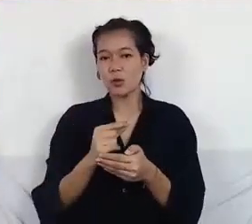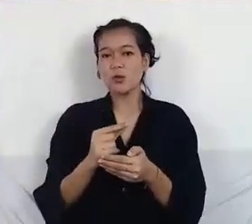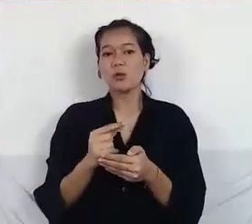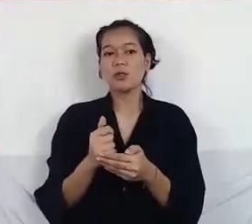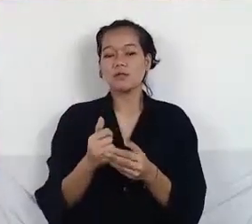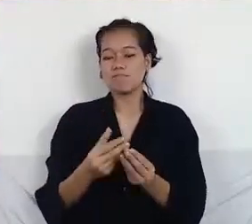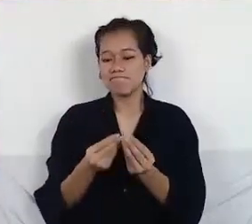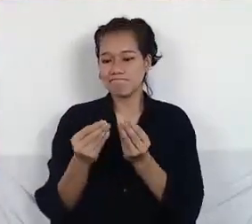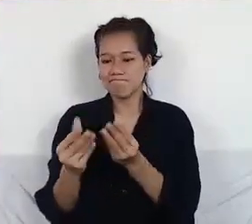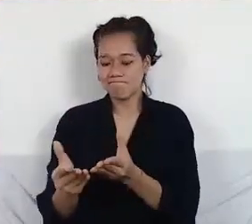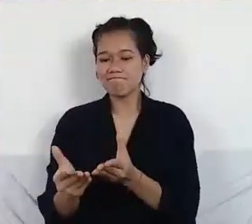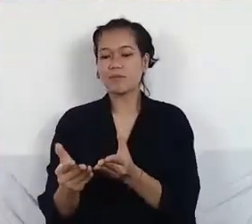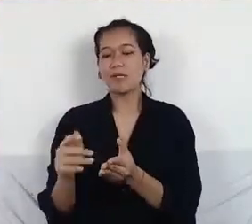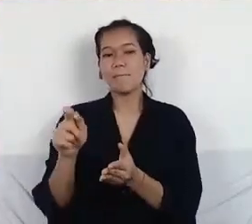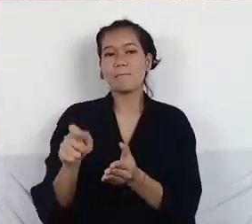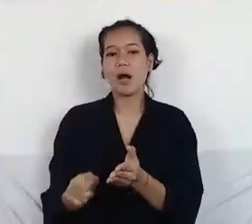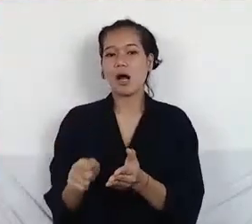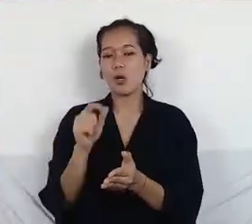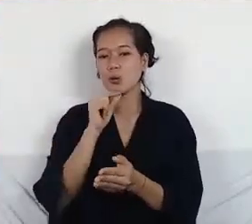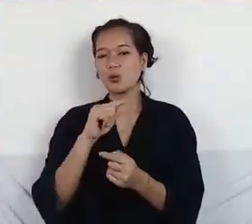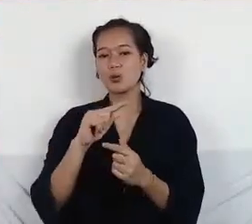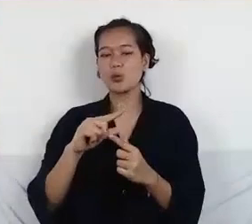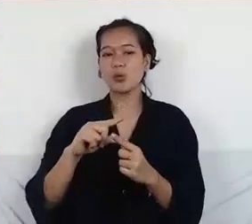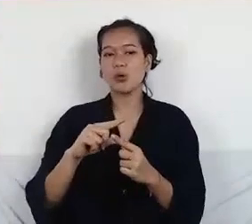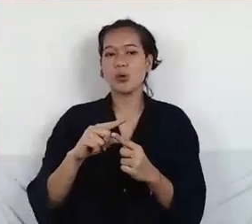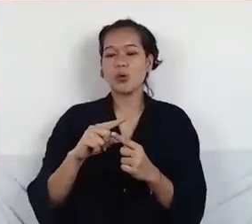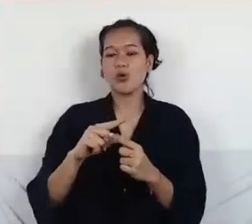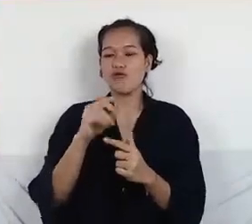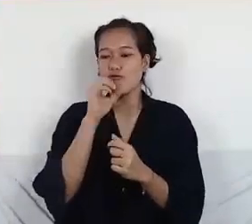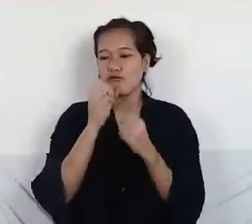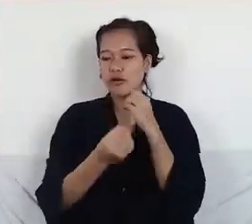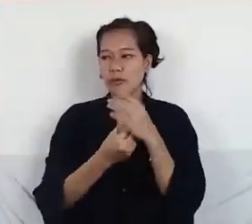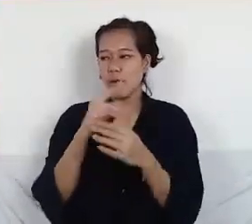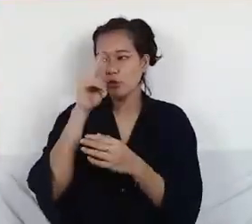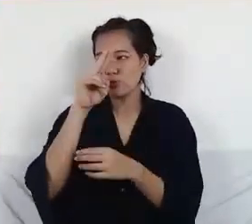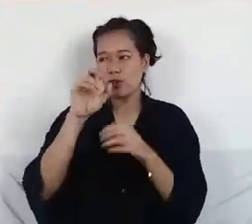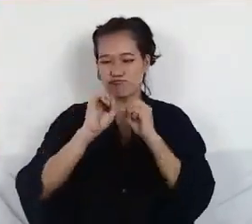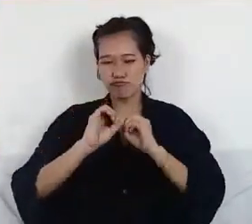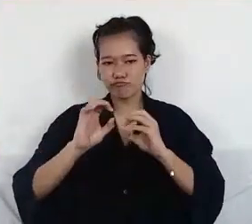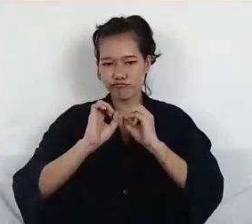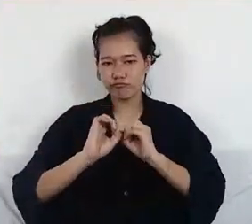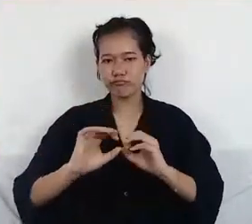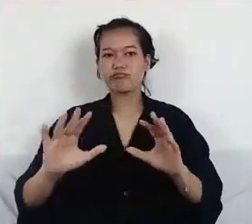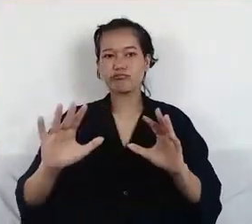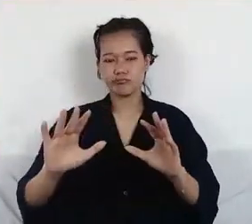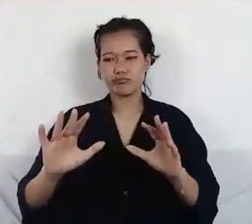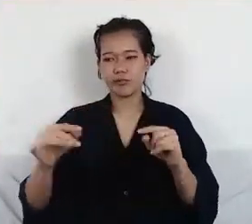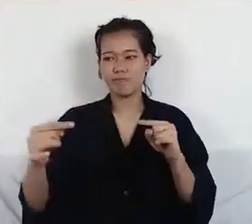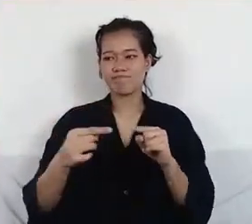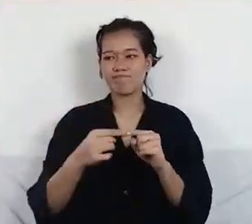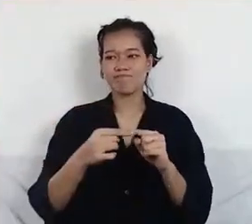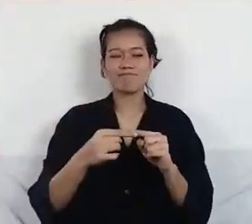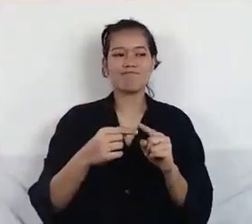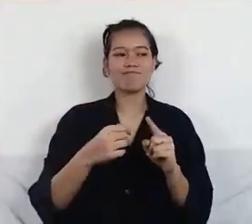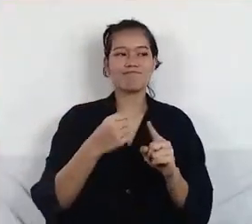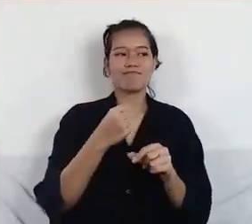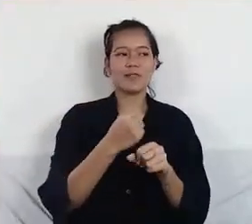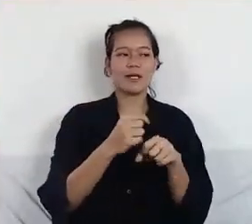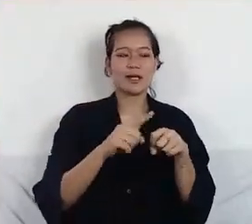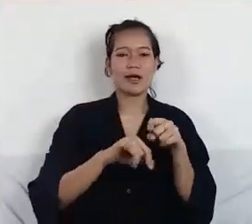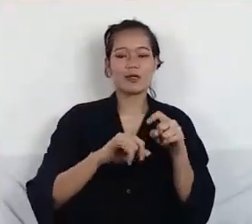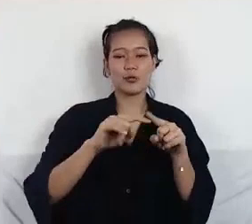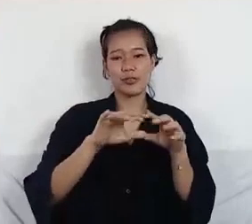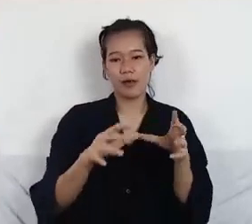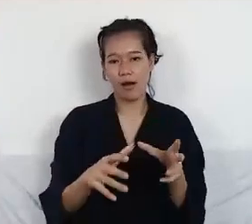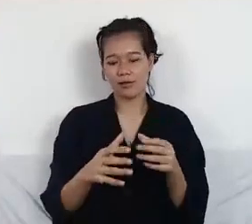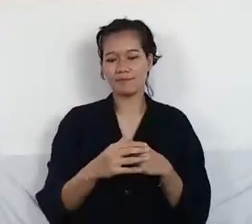boleh dipergunakan untuk pelebaran firman-Mu di muka bumi ini melalui GKI Kuitang ya Tuhan. Kami